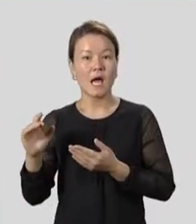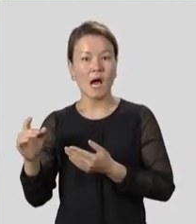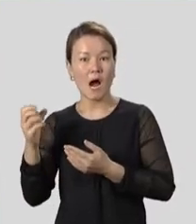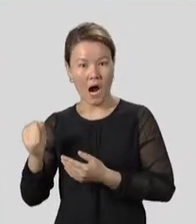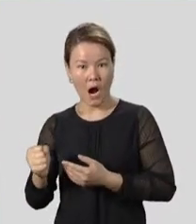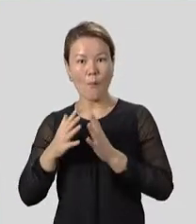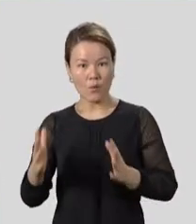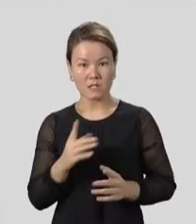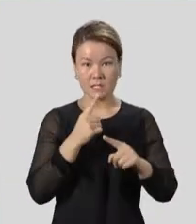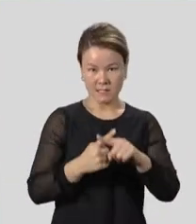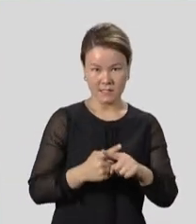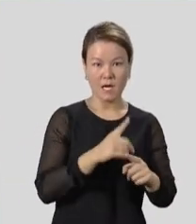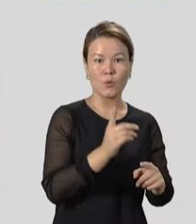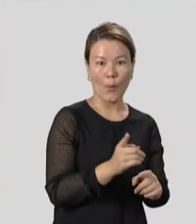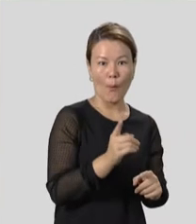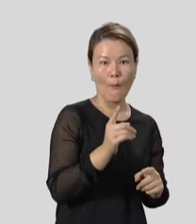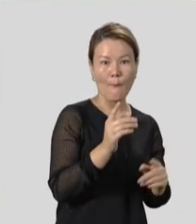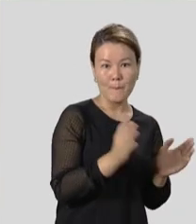y.